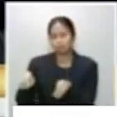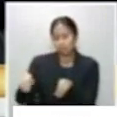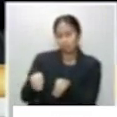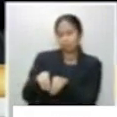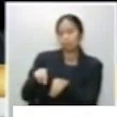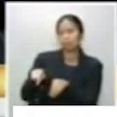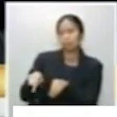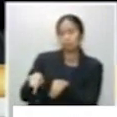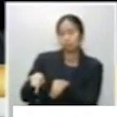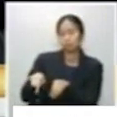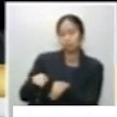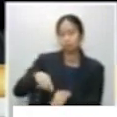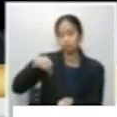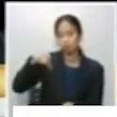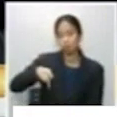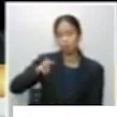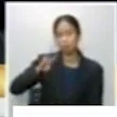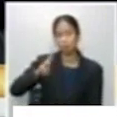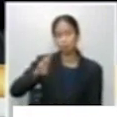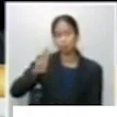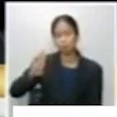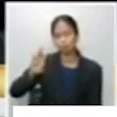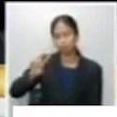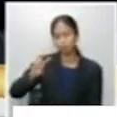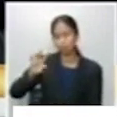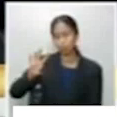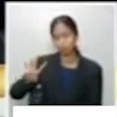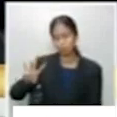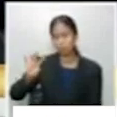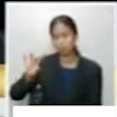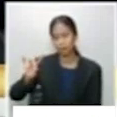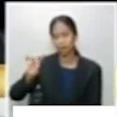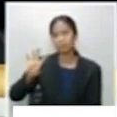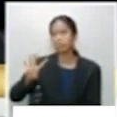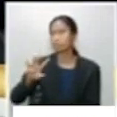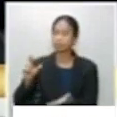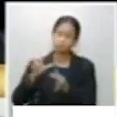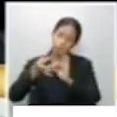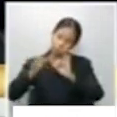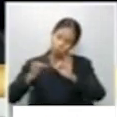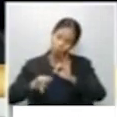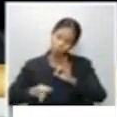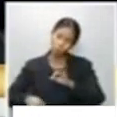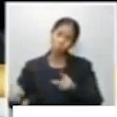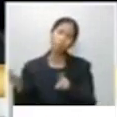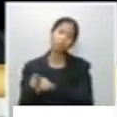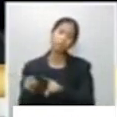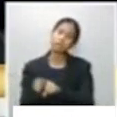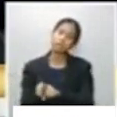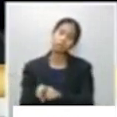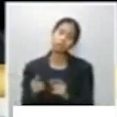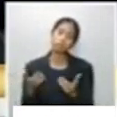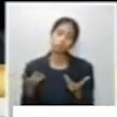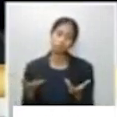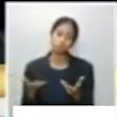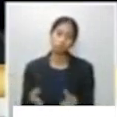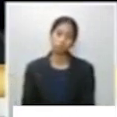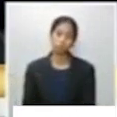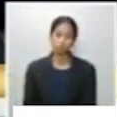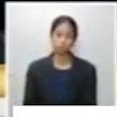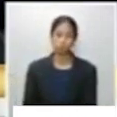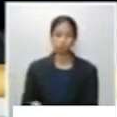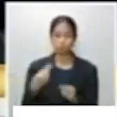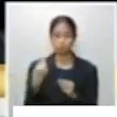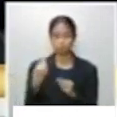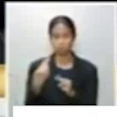ระราชกิจการ2484ก็เขียนในแนวเดียวกันแหละท่านประธานเอาเปรียบไว้หมดเลยเขตหนองหารเขียน